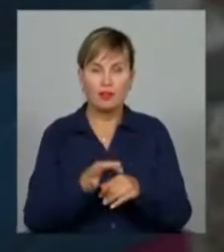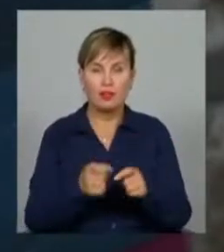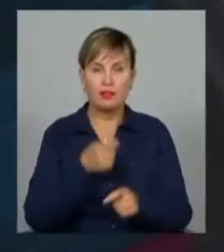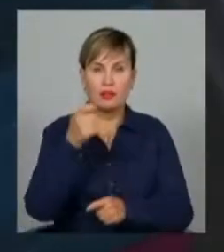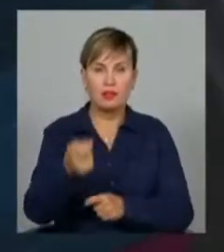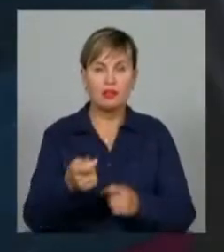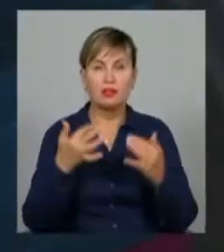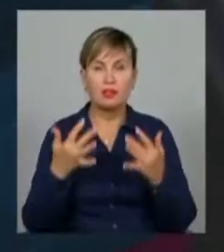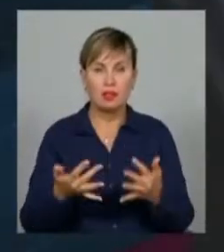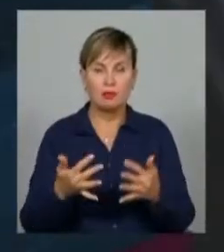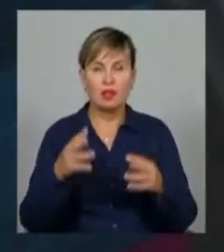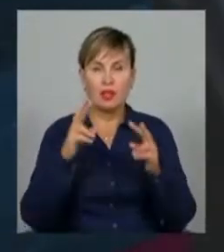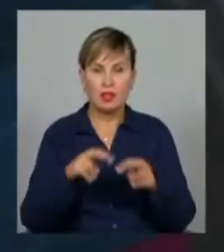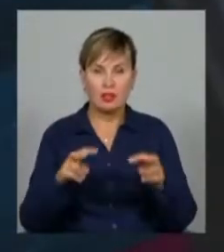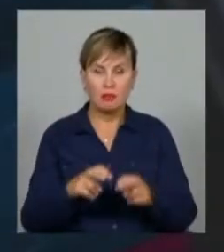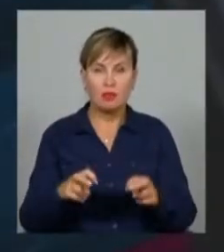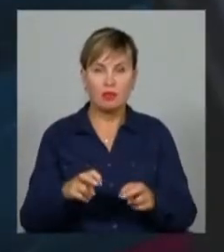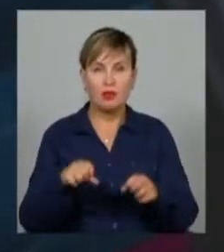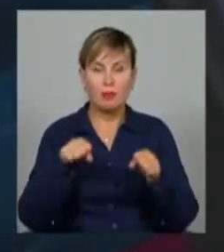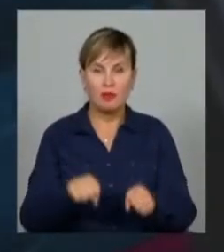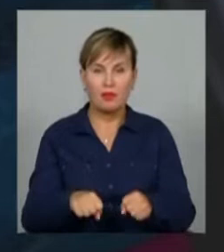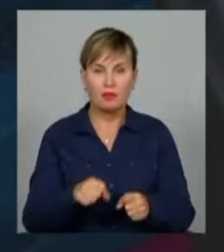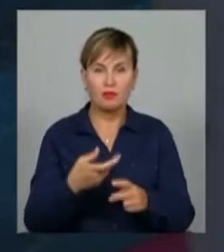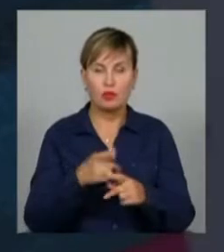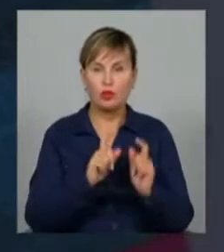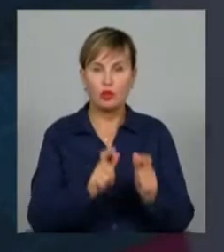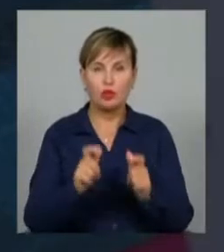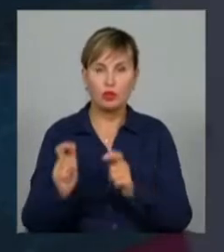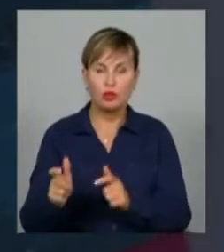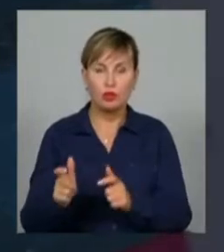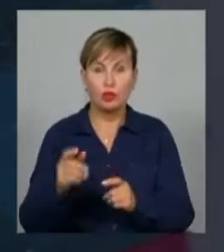иск с требованием разобраться в правомерности выставленных счетов.